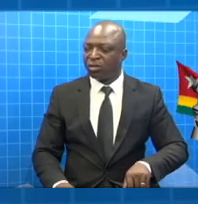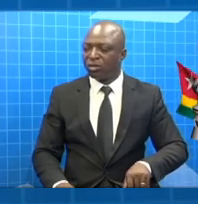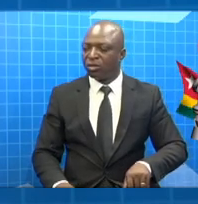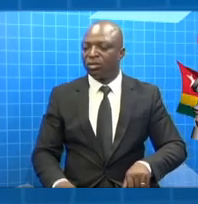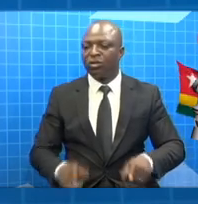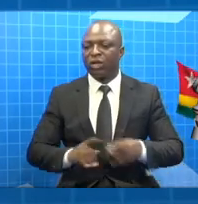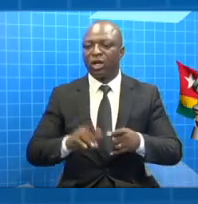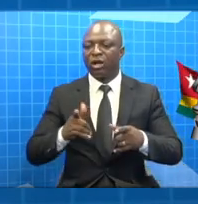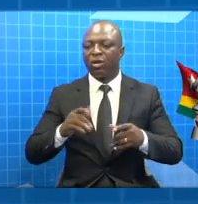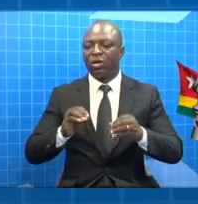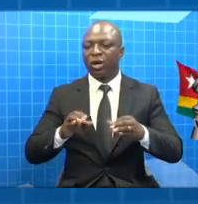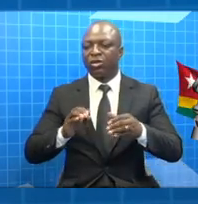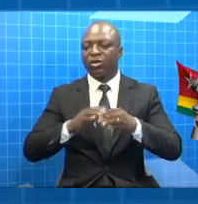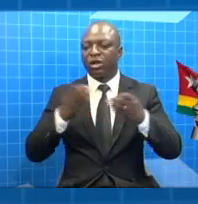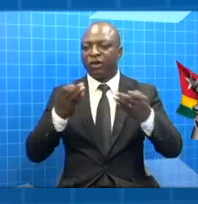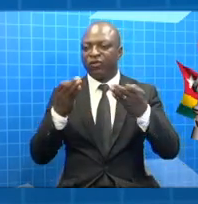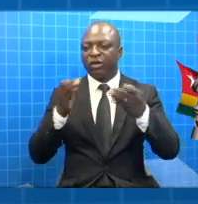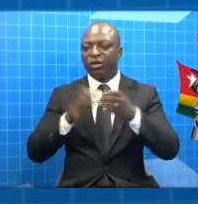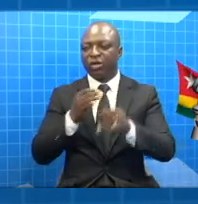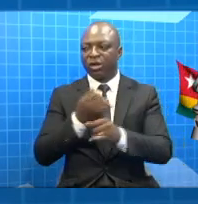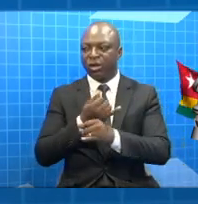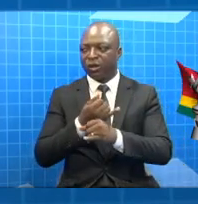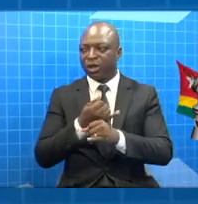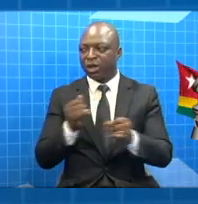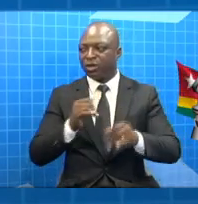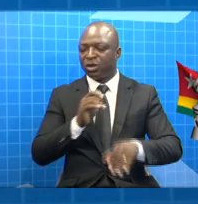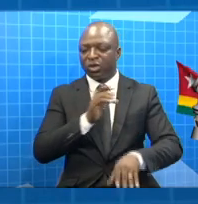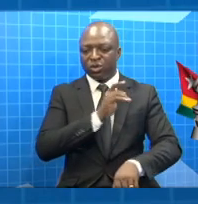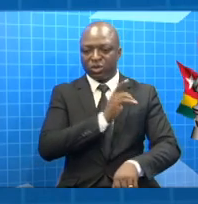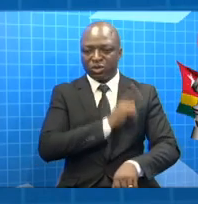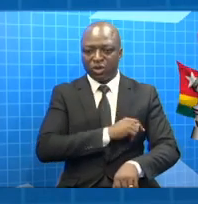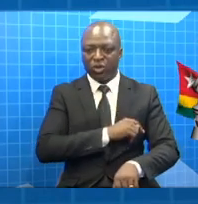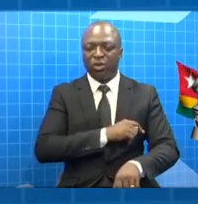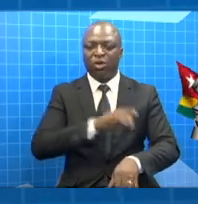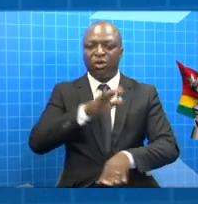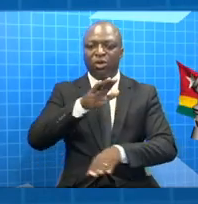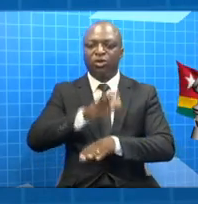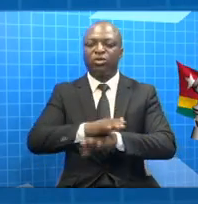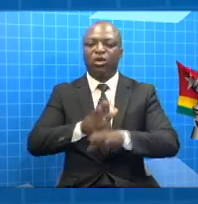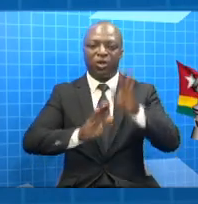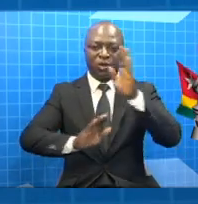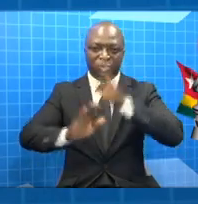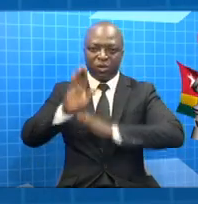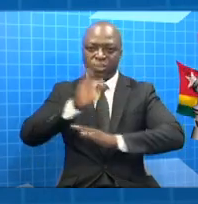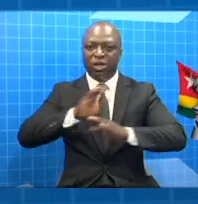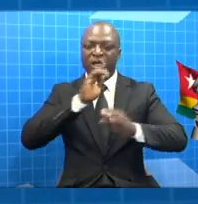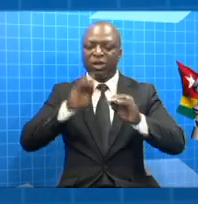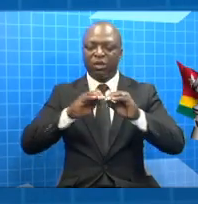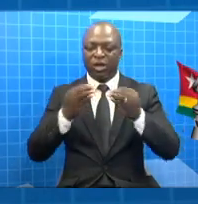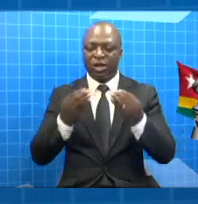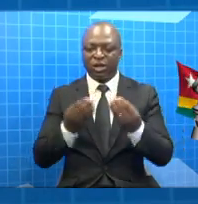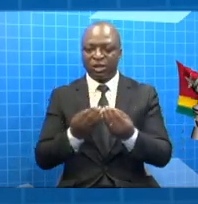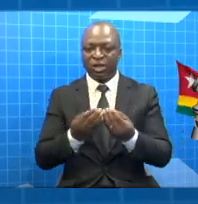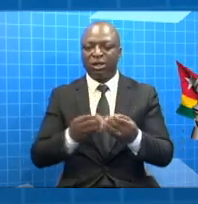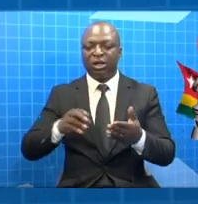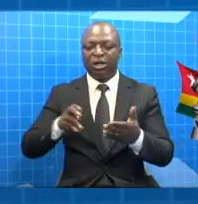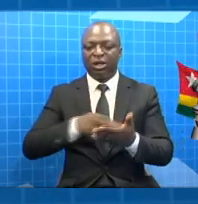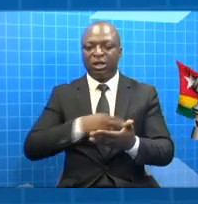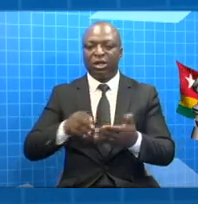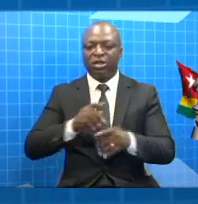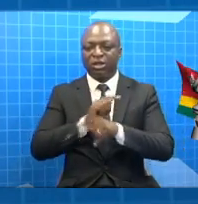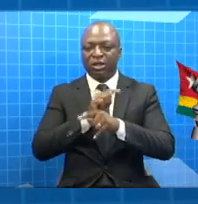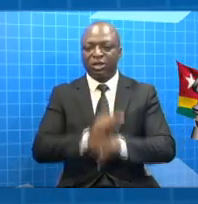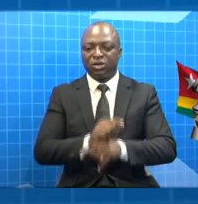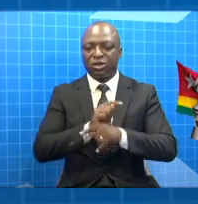À l'occasion de la fête de l'indépendance du Togo, une soirée culturelle a été organisée, des danses